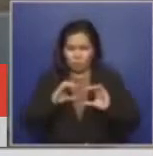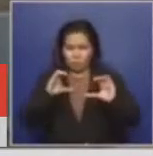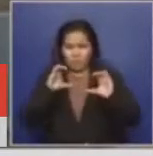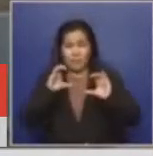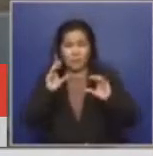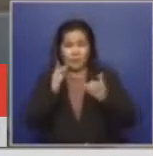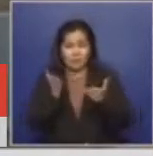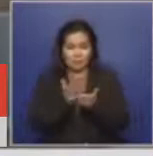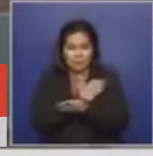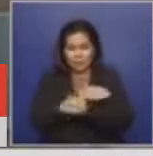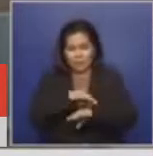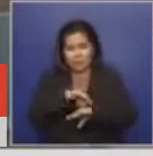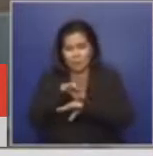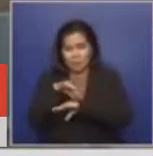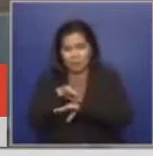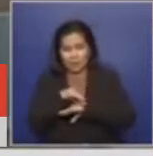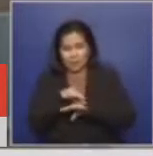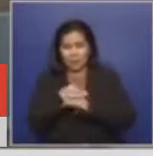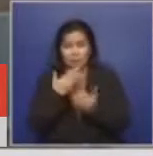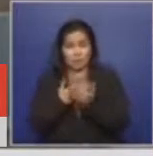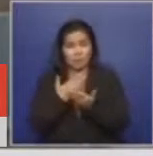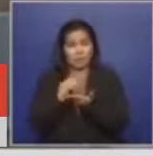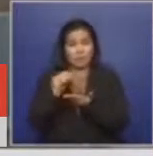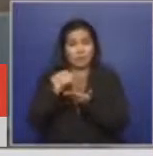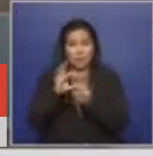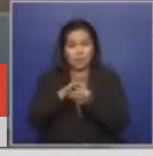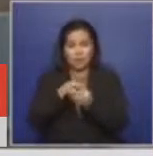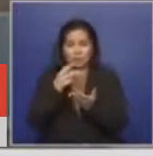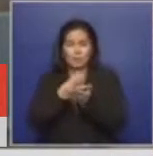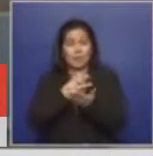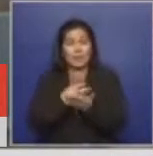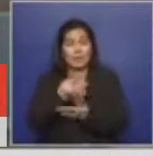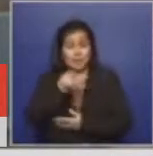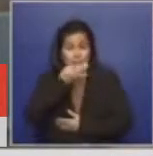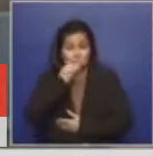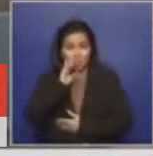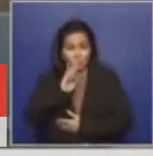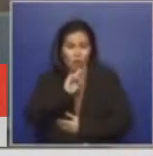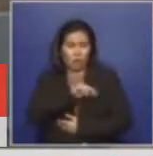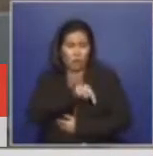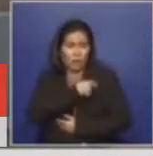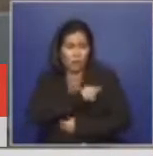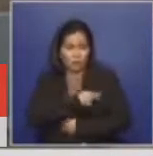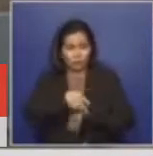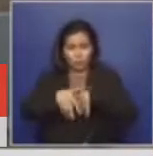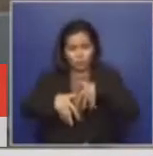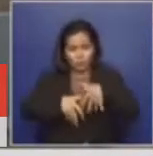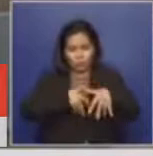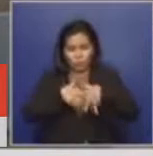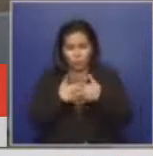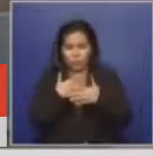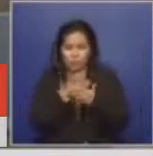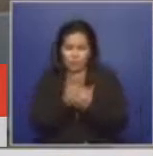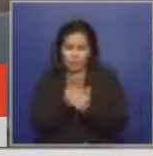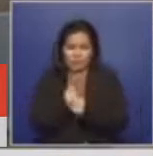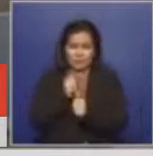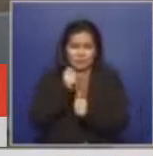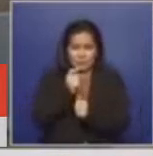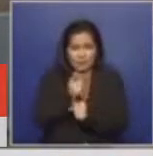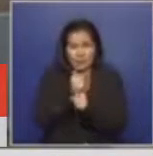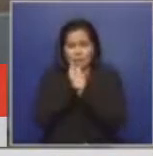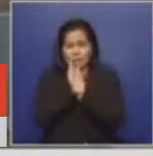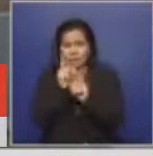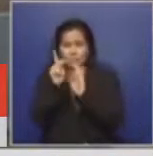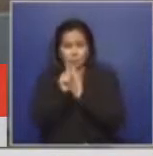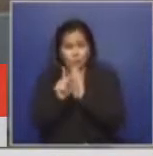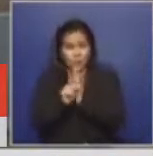รรค่าวิชาชีพของสาสุขชุมชนภายใต้กฎหมายวิชาชีพส